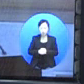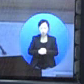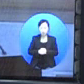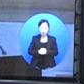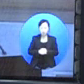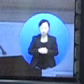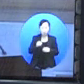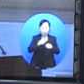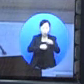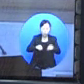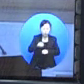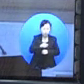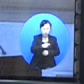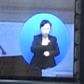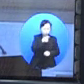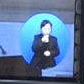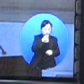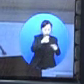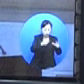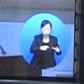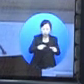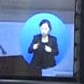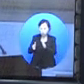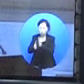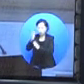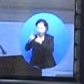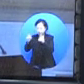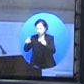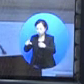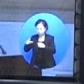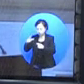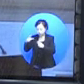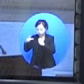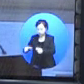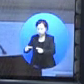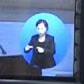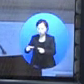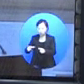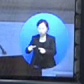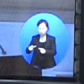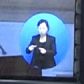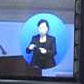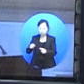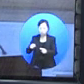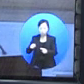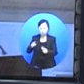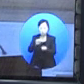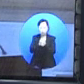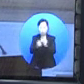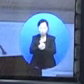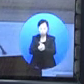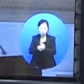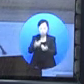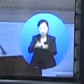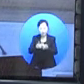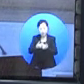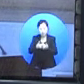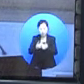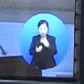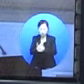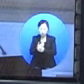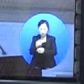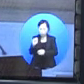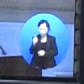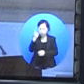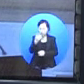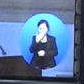이렇게 질의하시고 꼼꼼하게 짚어보시는 말씀은 이해가 되지만 결과에 대해서